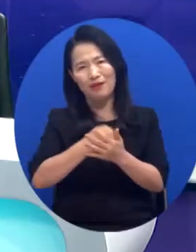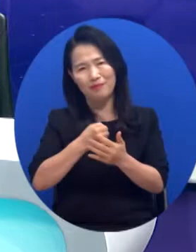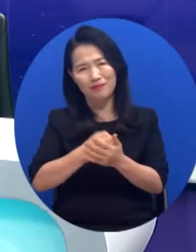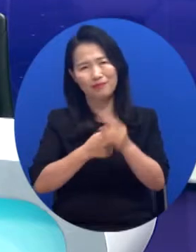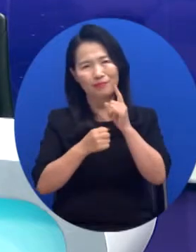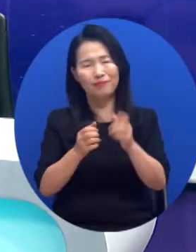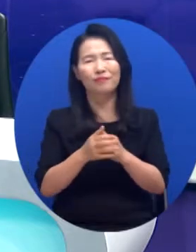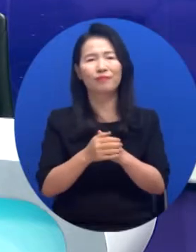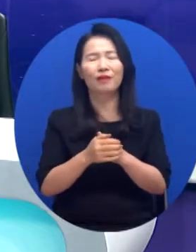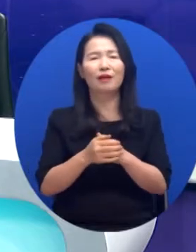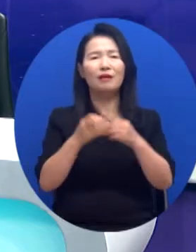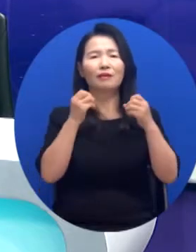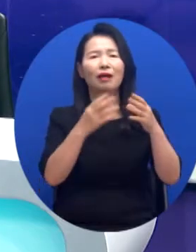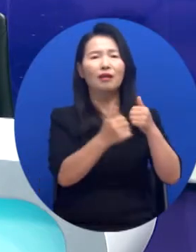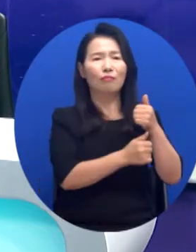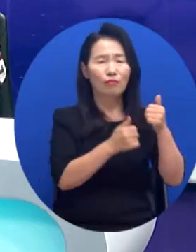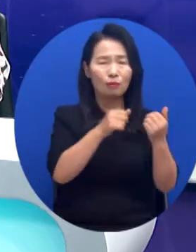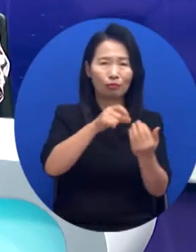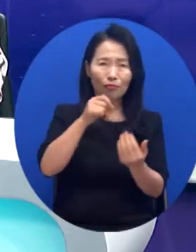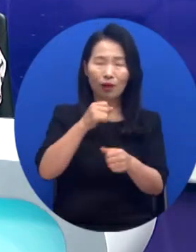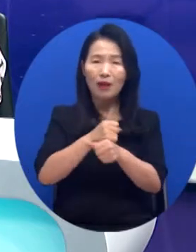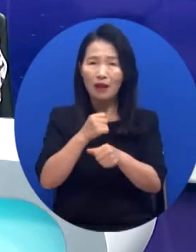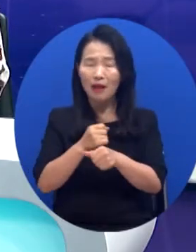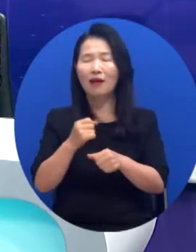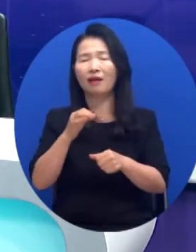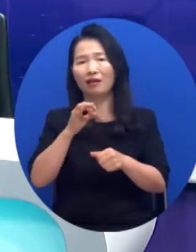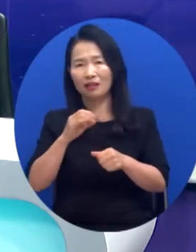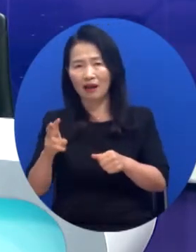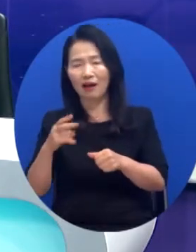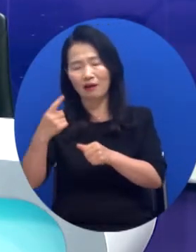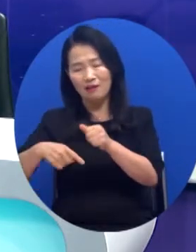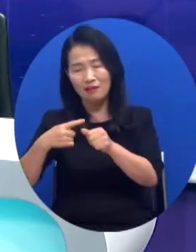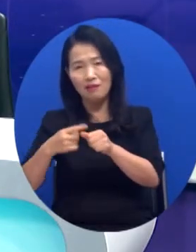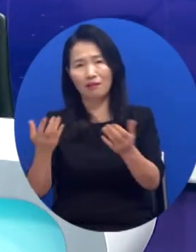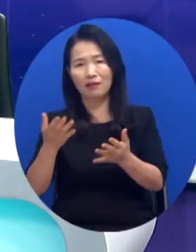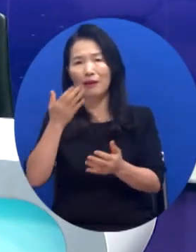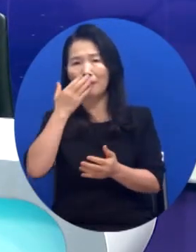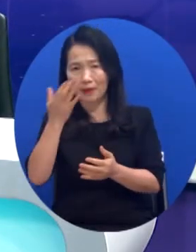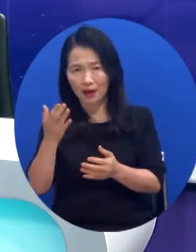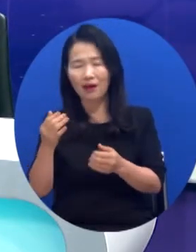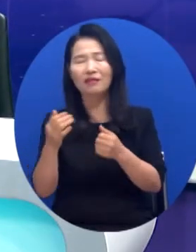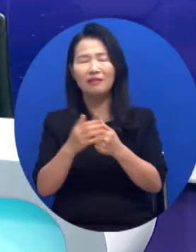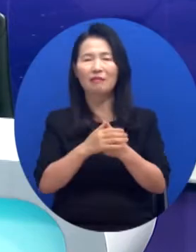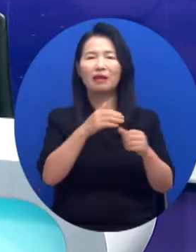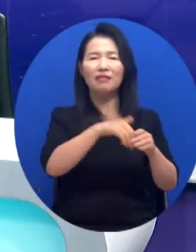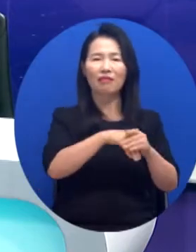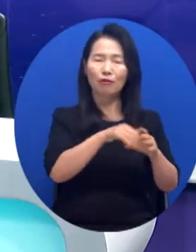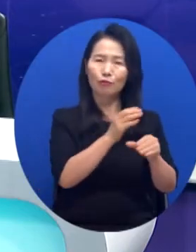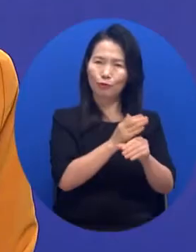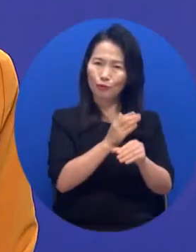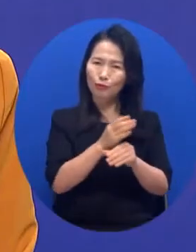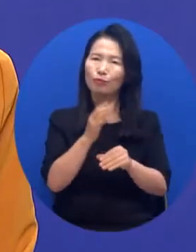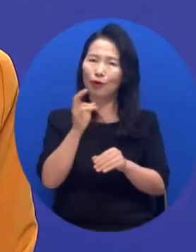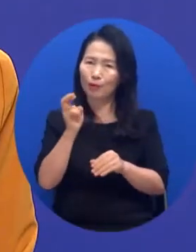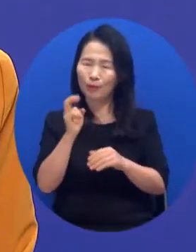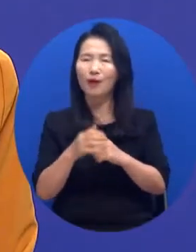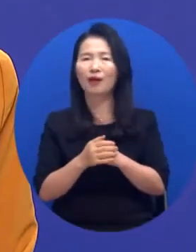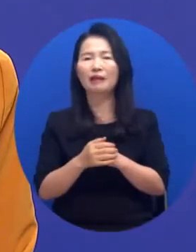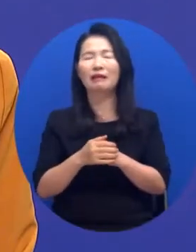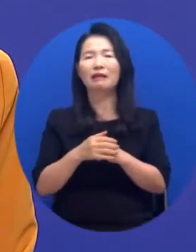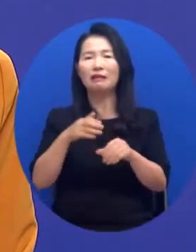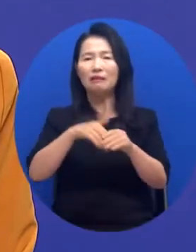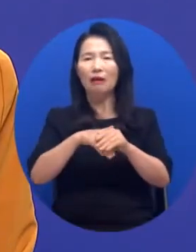입원을 선출해야 지고 회기를 시작할 수 있기 때문에 아무래도 그 선거의 좀 많이 중점을 뒀던 것 같은데 선거 를